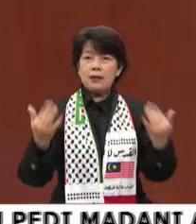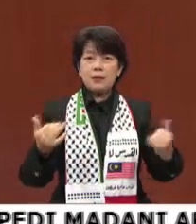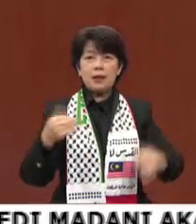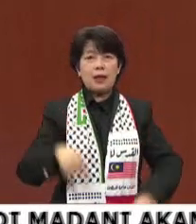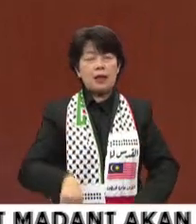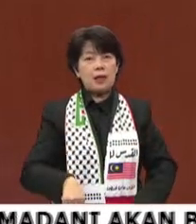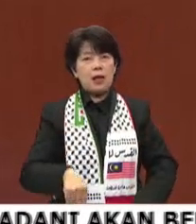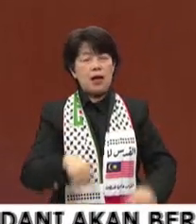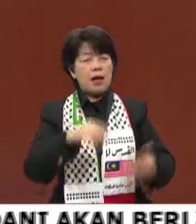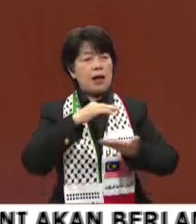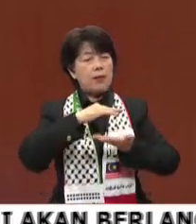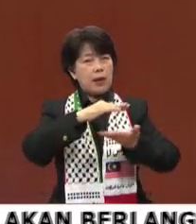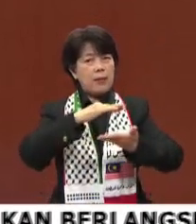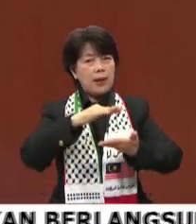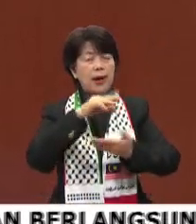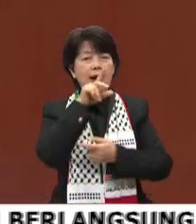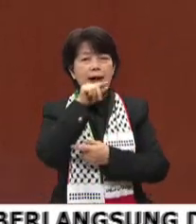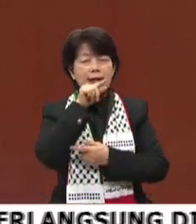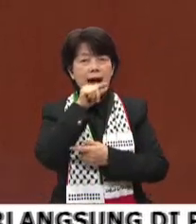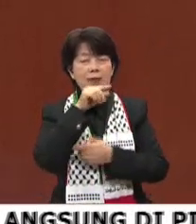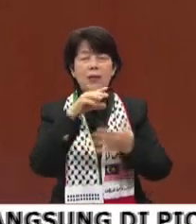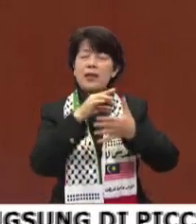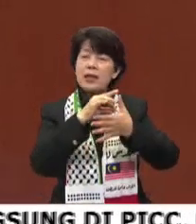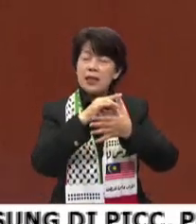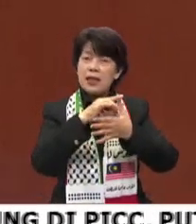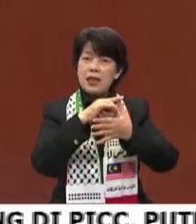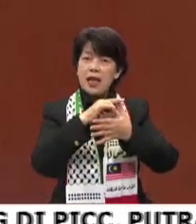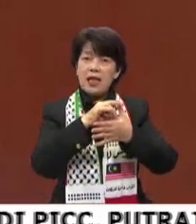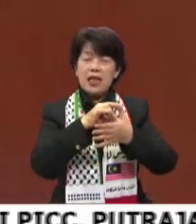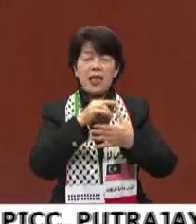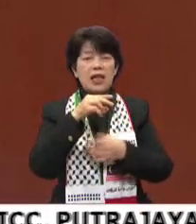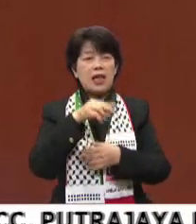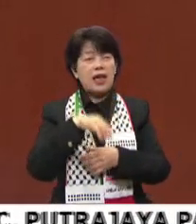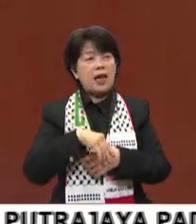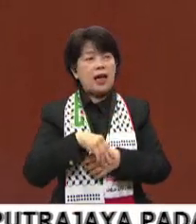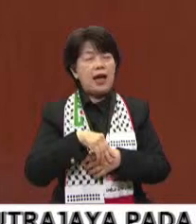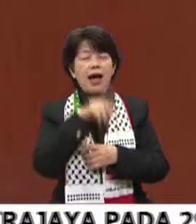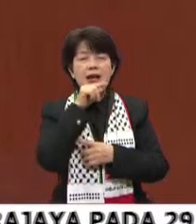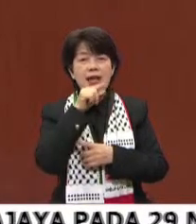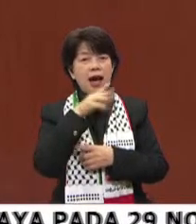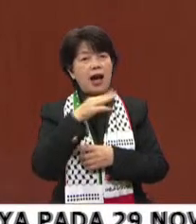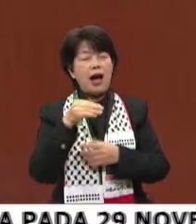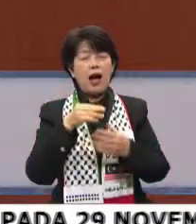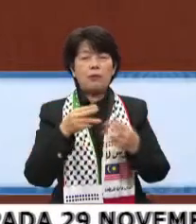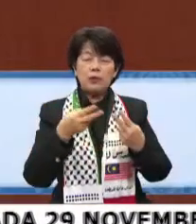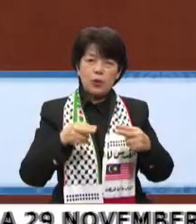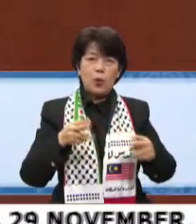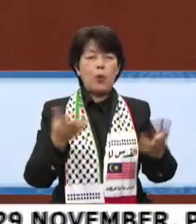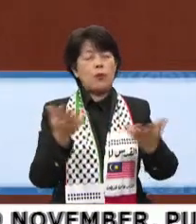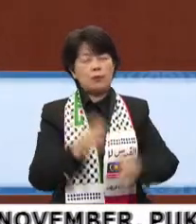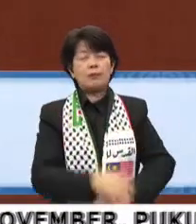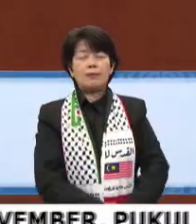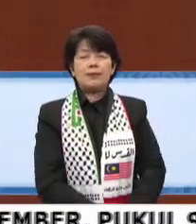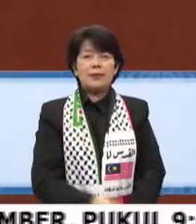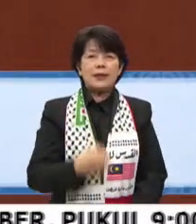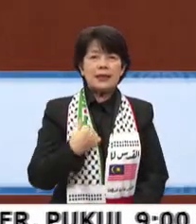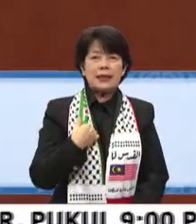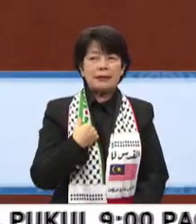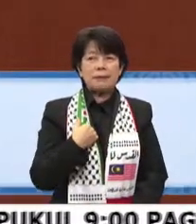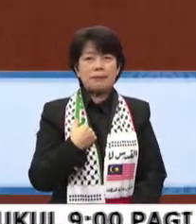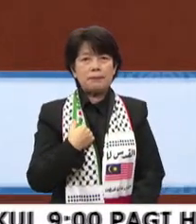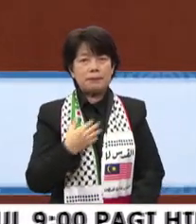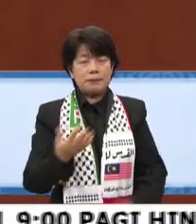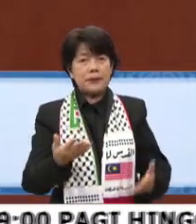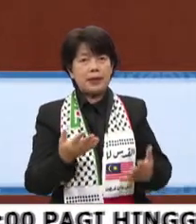bekalan ayam telah daging ayamlah terutamanya telur sebagaimana yang yang berhormat menteri bagiahu tadi ni masih belum